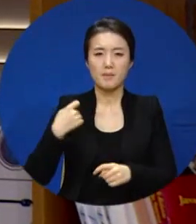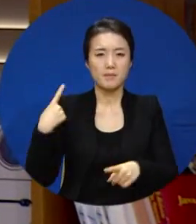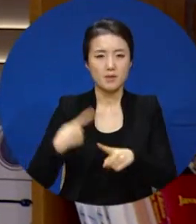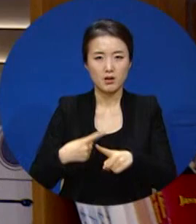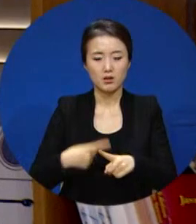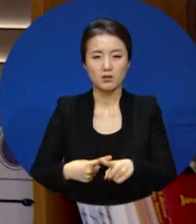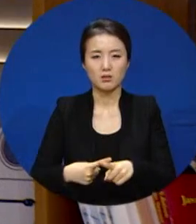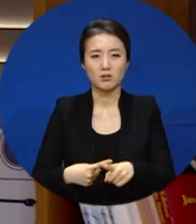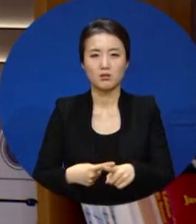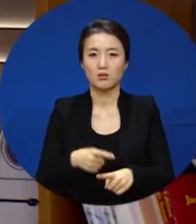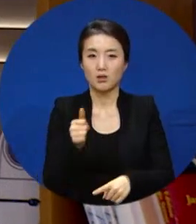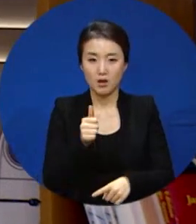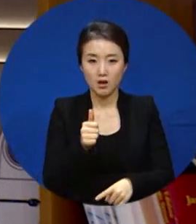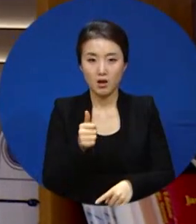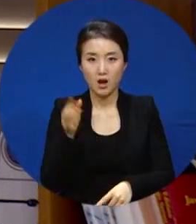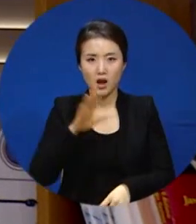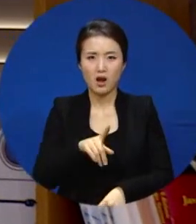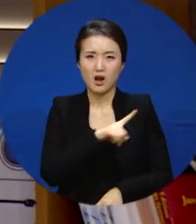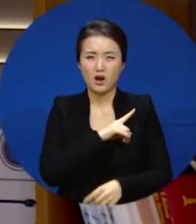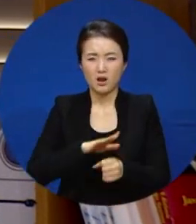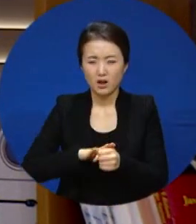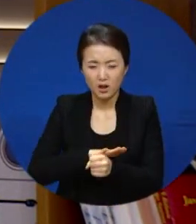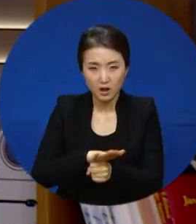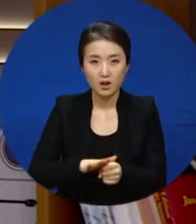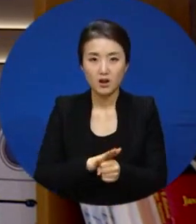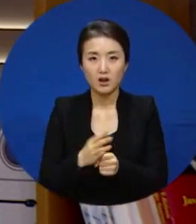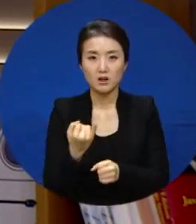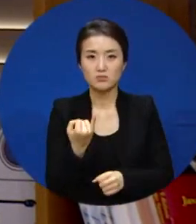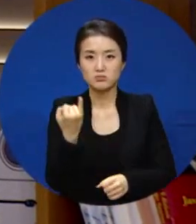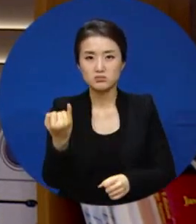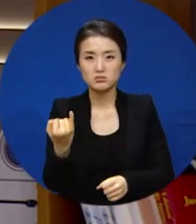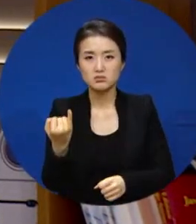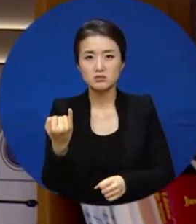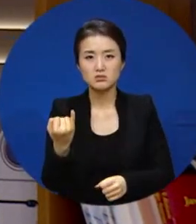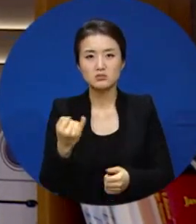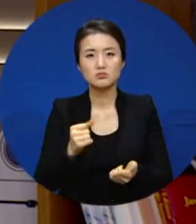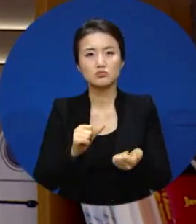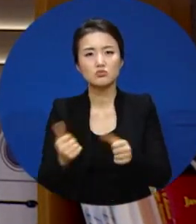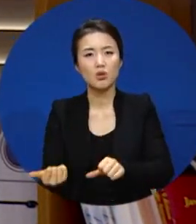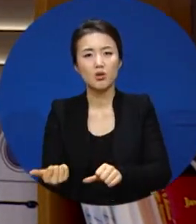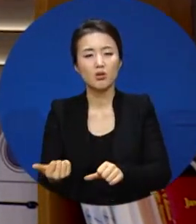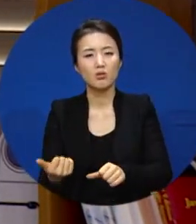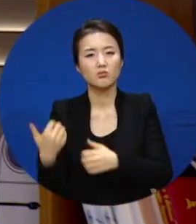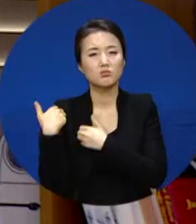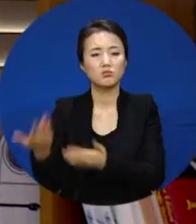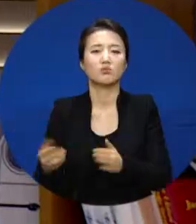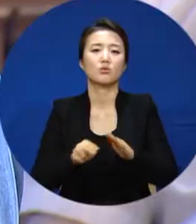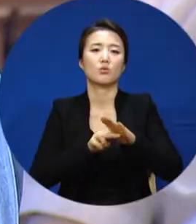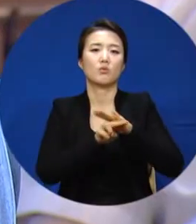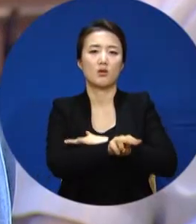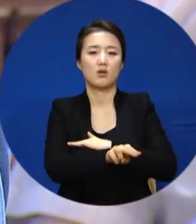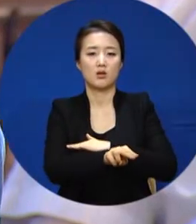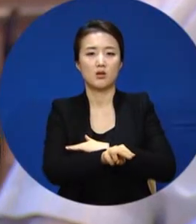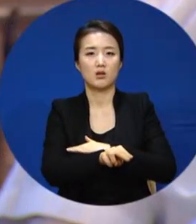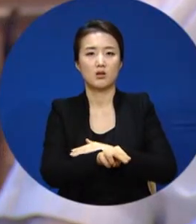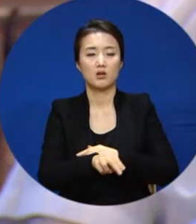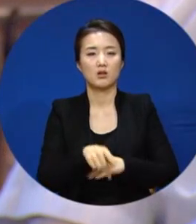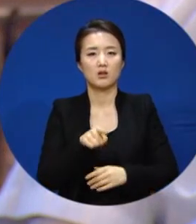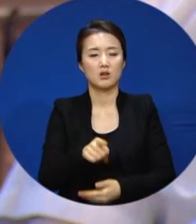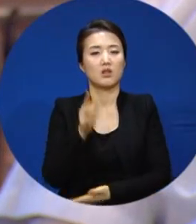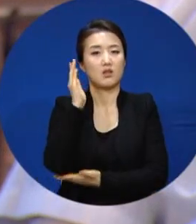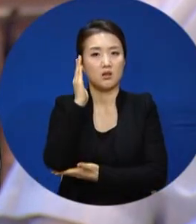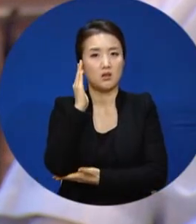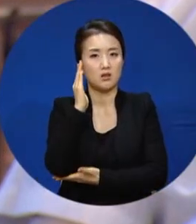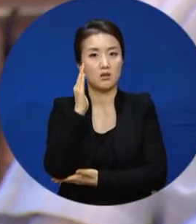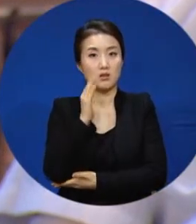항우가 가장 사랑하는 자기 부인 하나 지키지 못하고 도망을 치는 거예요 그 슬픈 얘기가 여러분 아